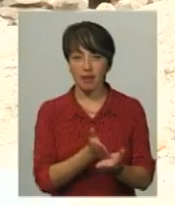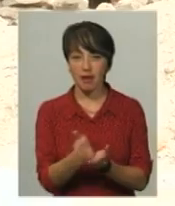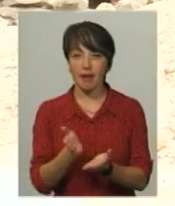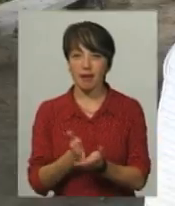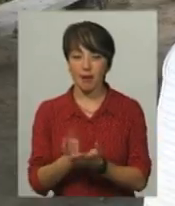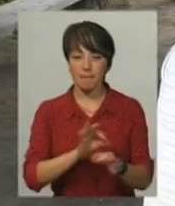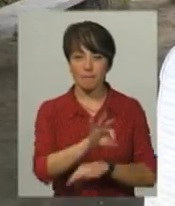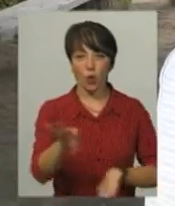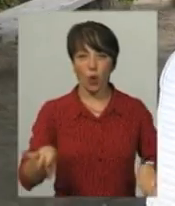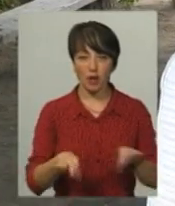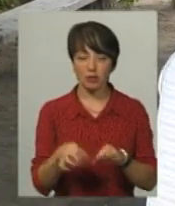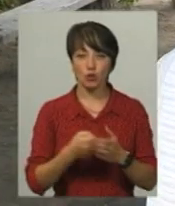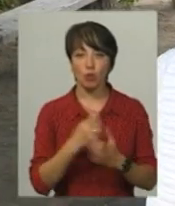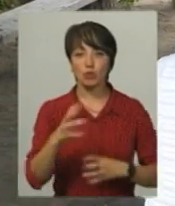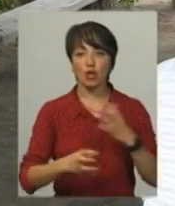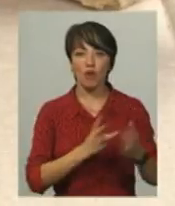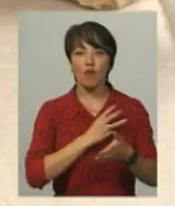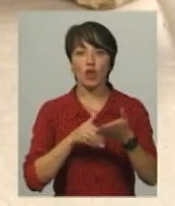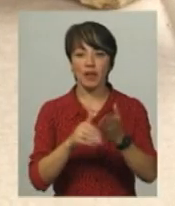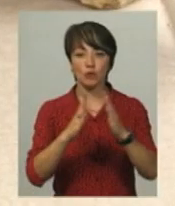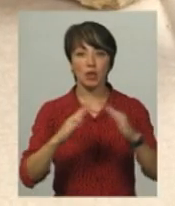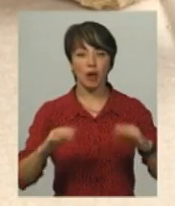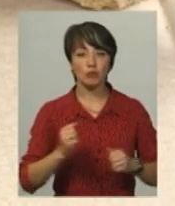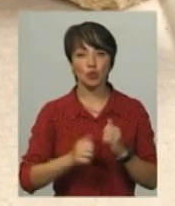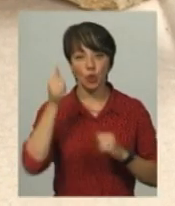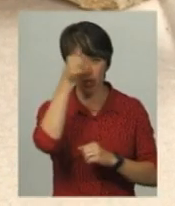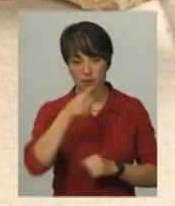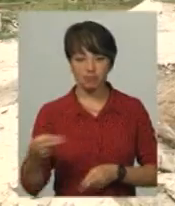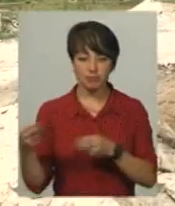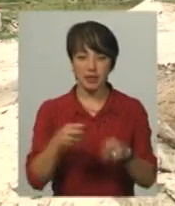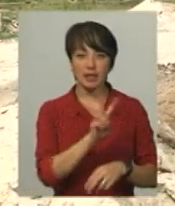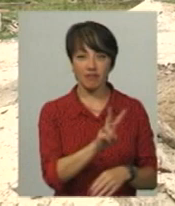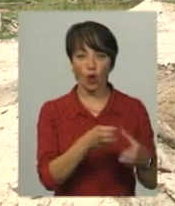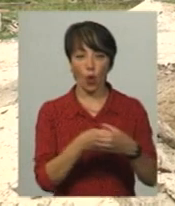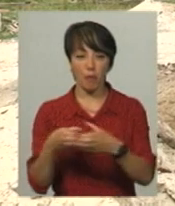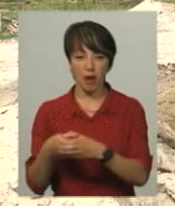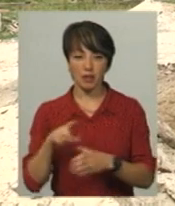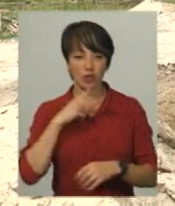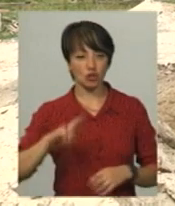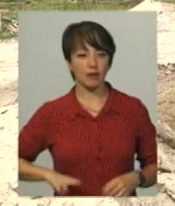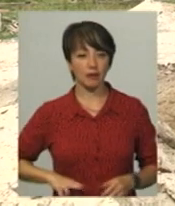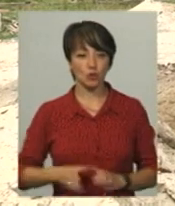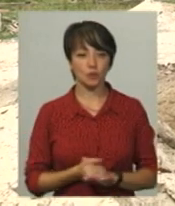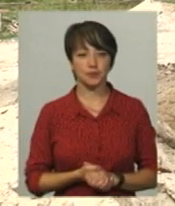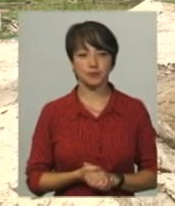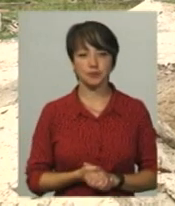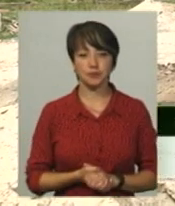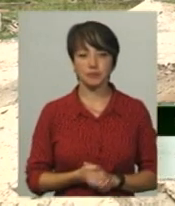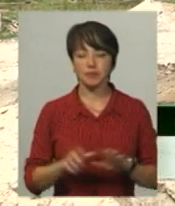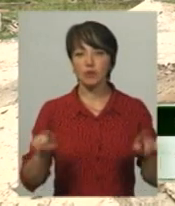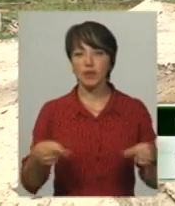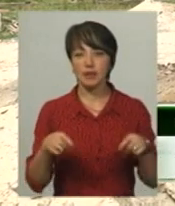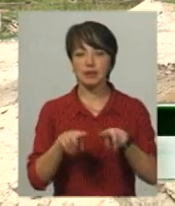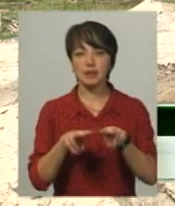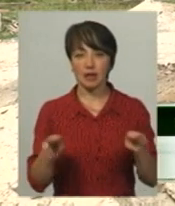сказати, проєкт. До міжнародного волонтерського табору щорічно приїздять 2 команди, каже директор Олег Погорілець. Організація таких таборів